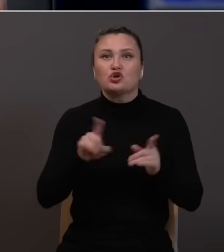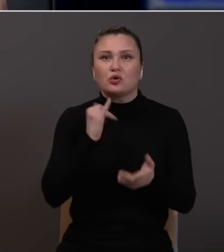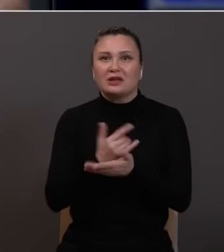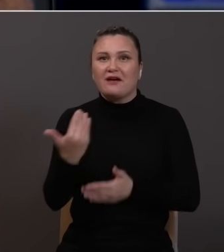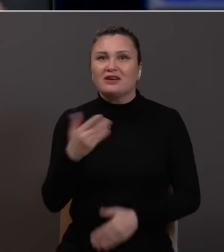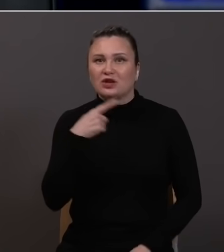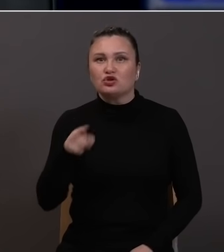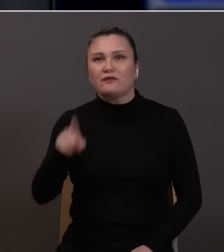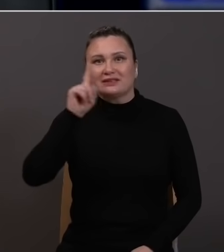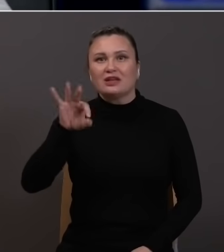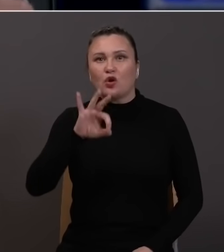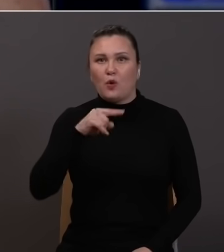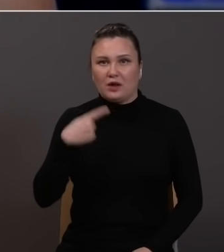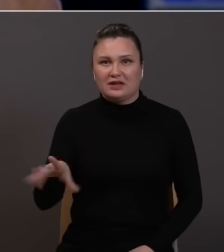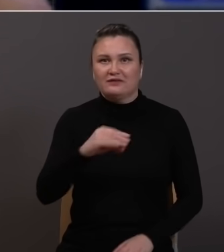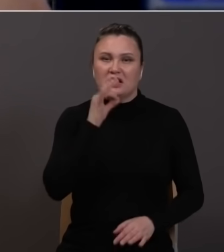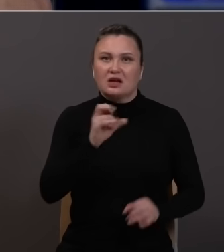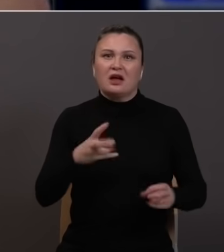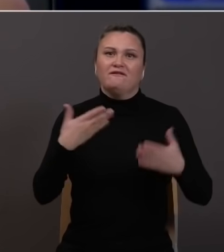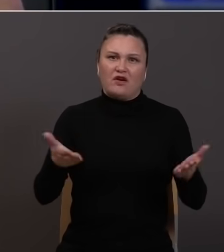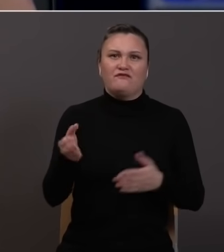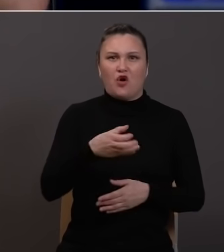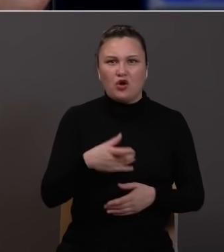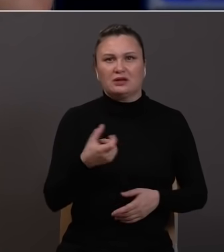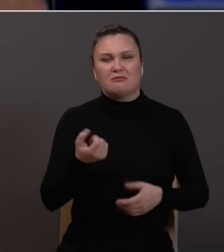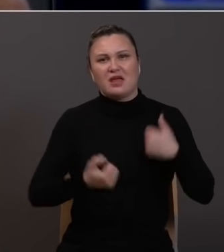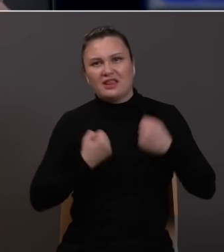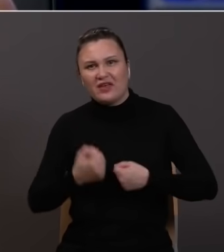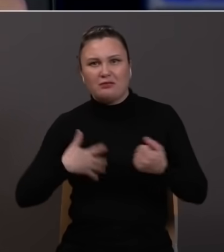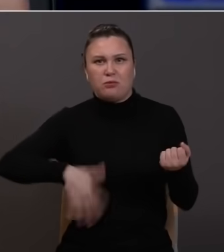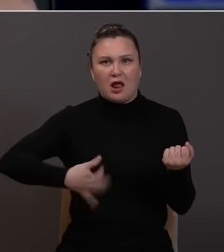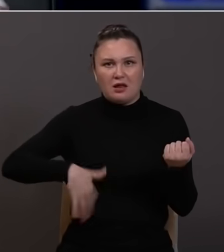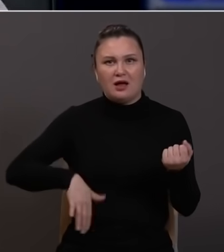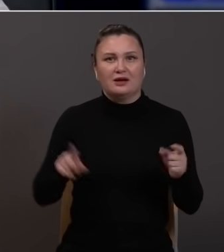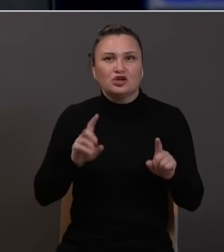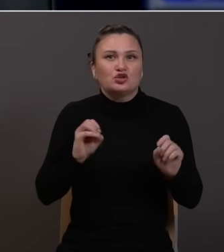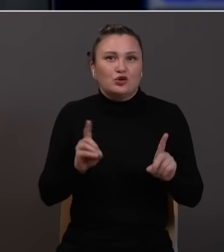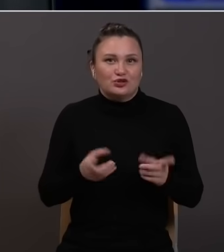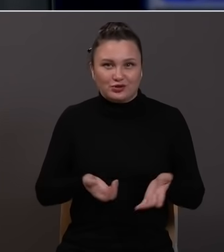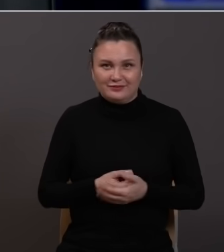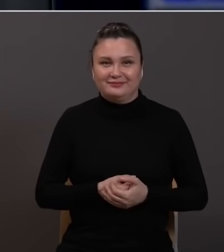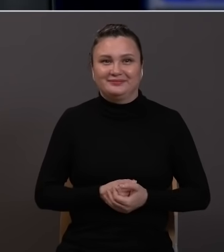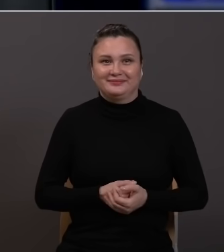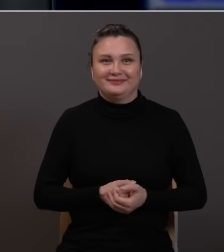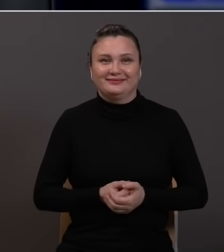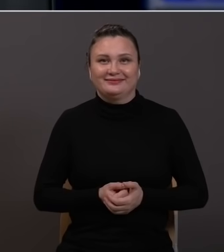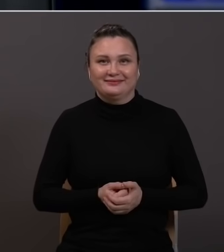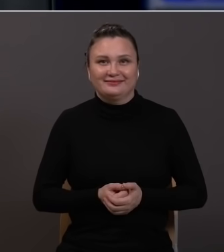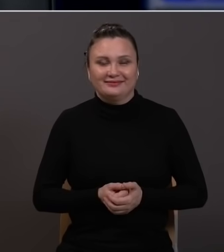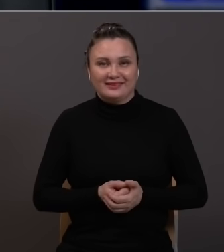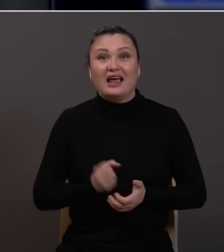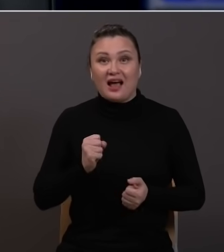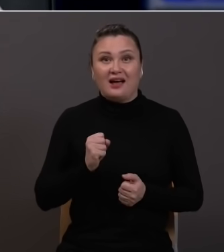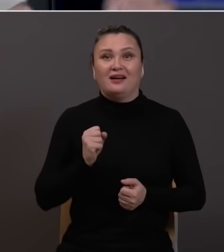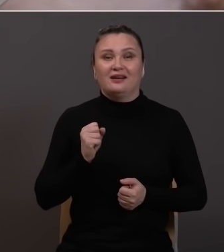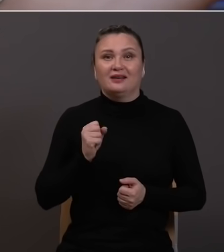вас Россия? Что вы знаете о России? Они все скажут, как всегда, водка, медведи, возможно, балалайка, что-то еще. А в Нью-Йорке? Да,